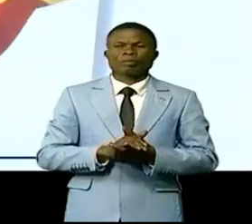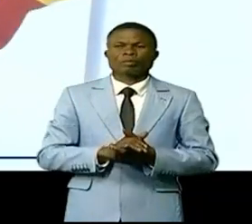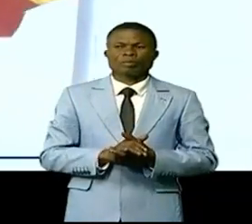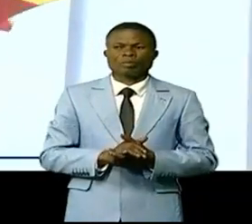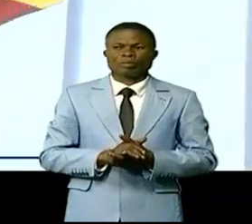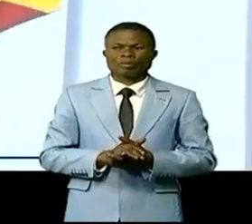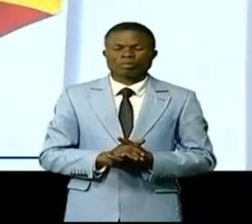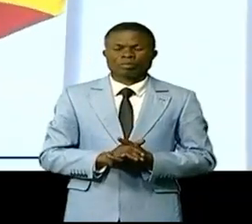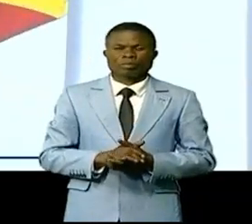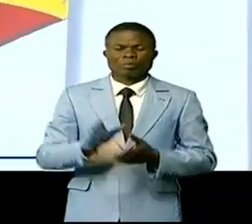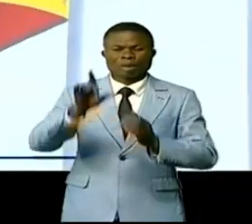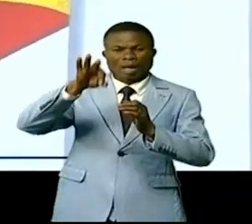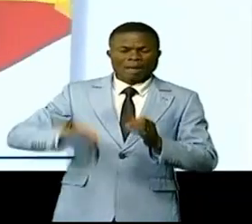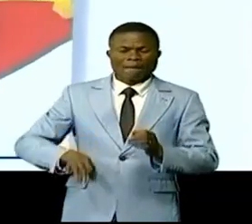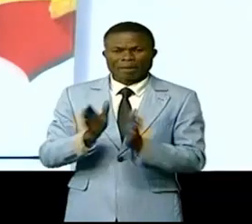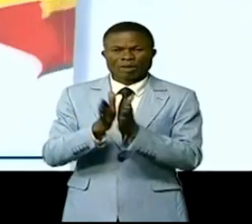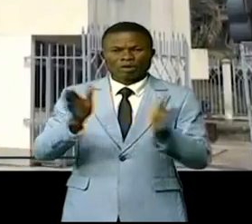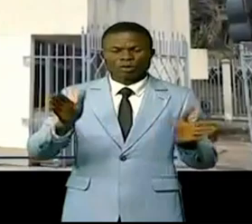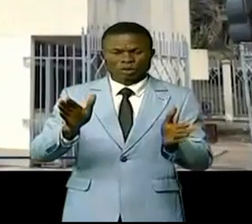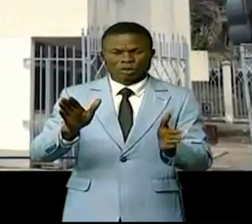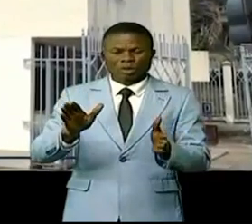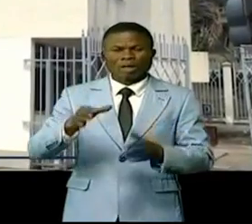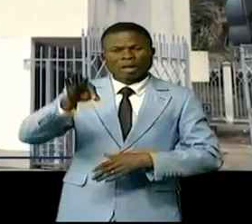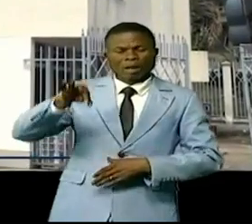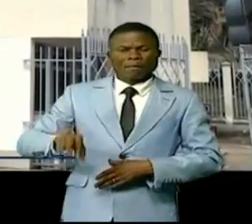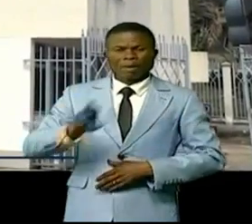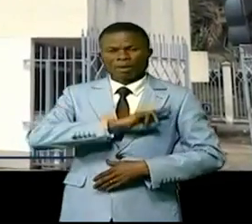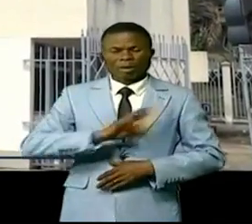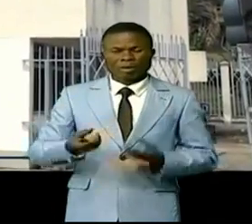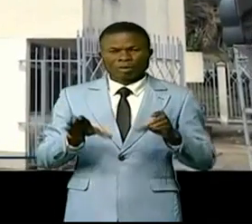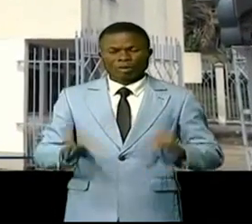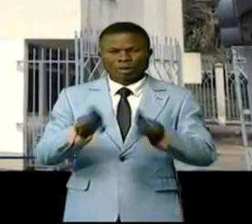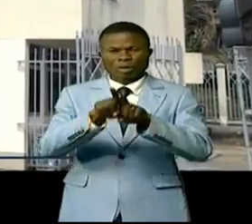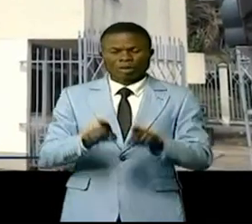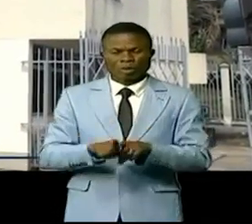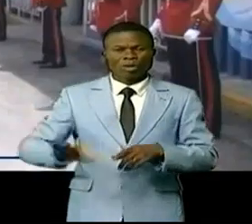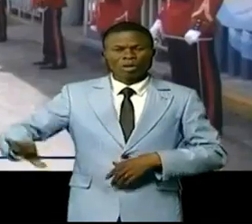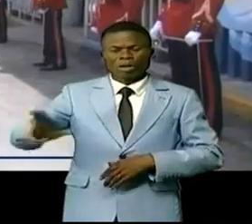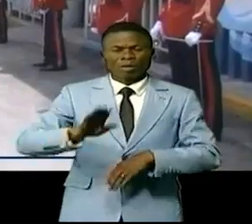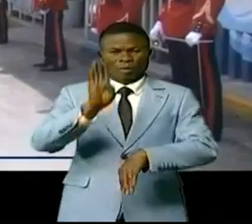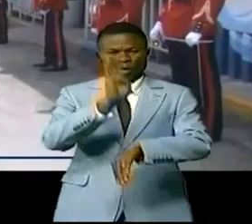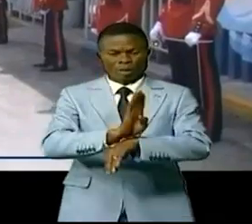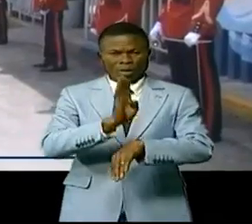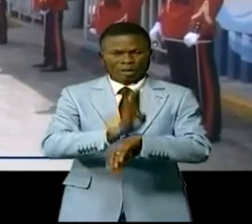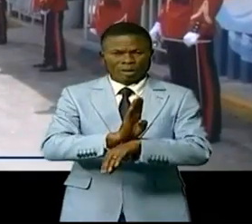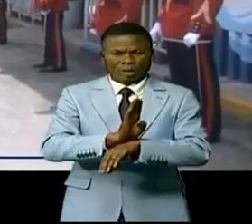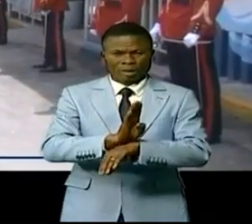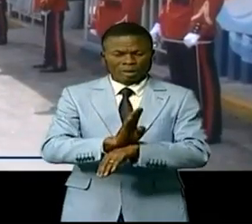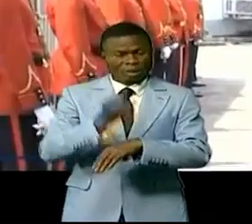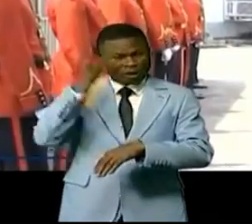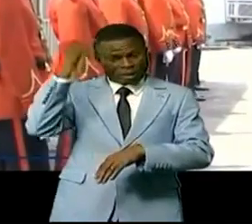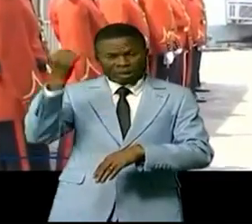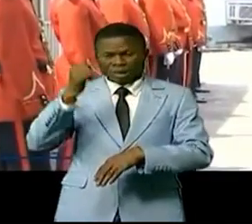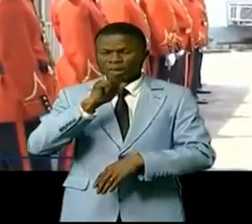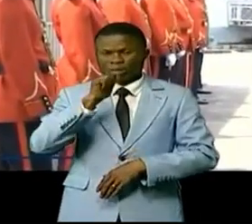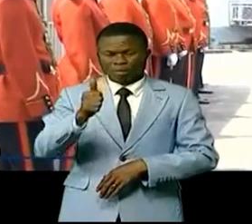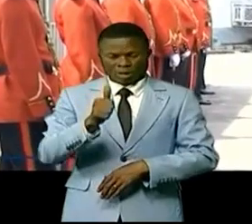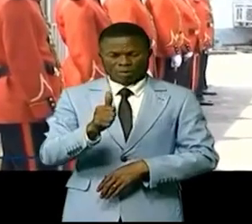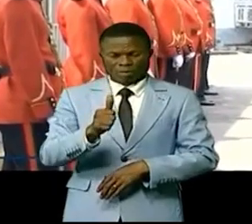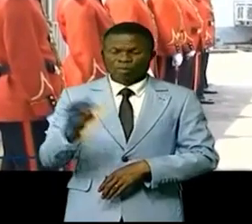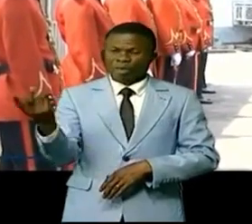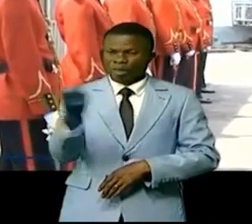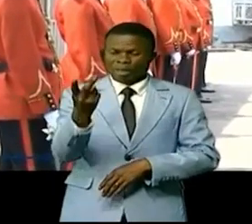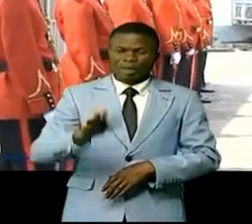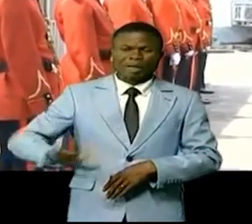L'intérêt commun au bénéfice de la République démocratique du Congo et de la République du Congo n'est pas une illusion. Ces deux pays frères